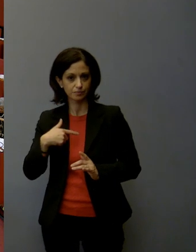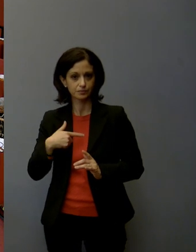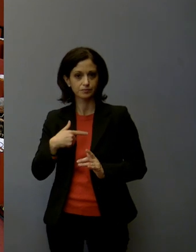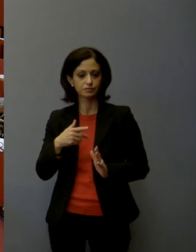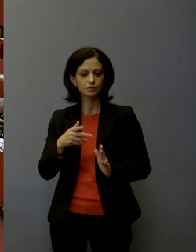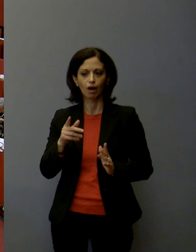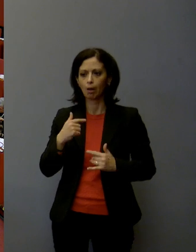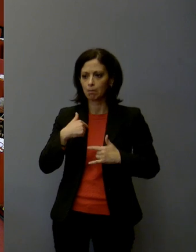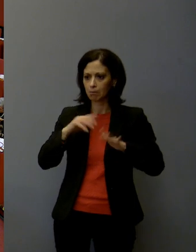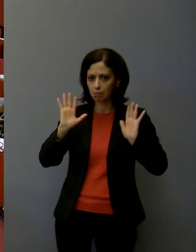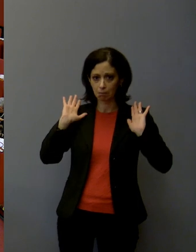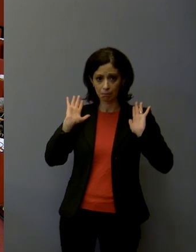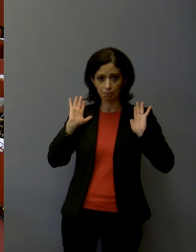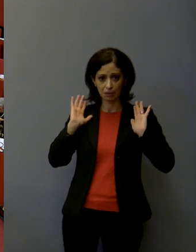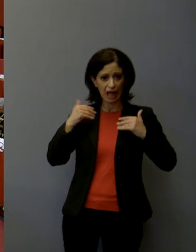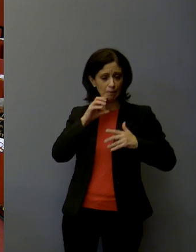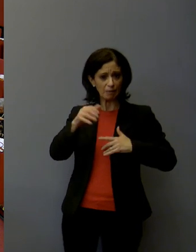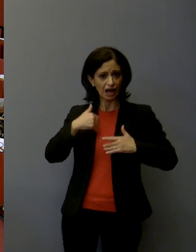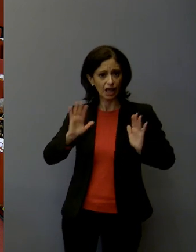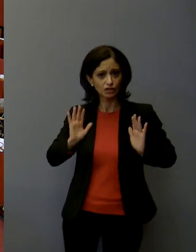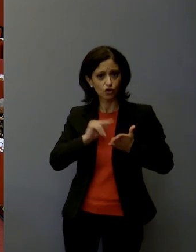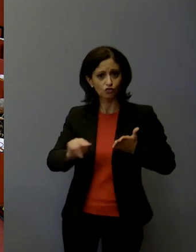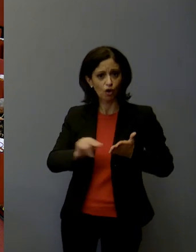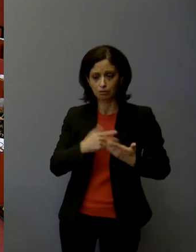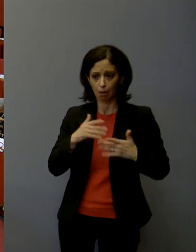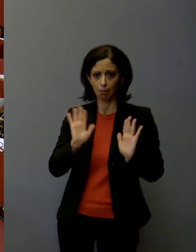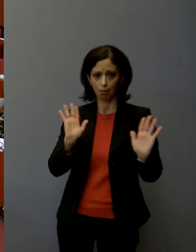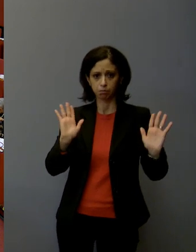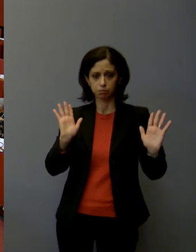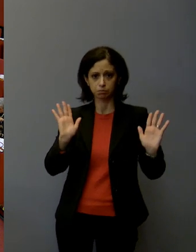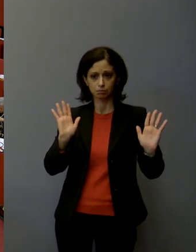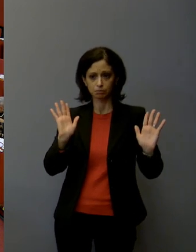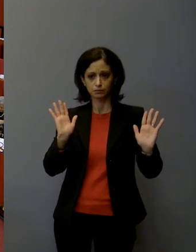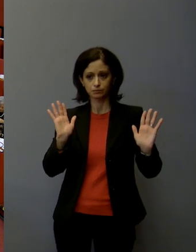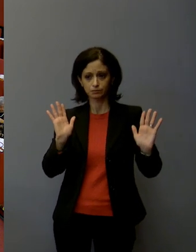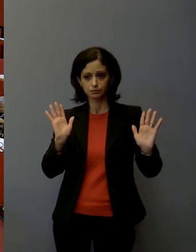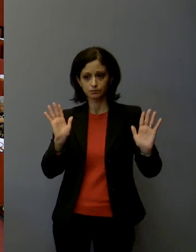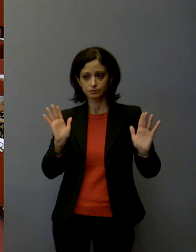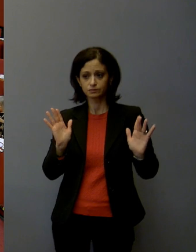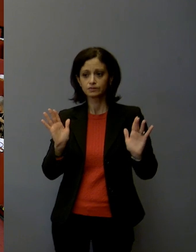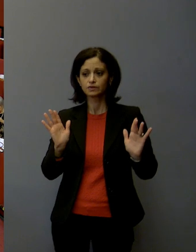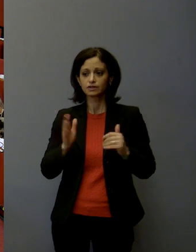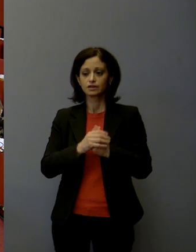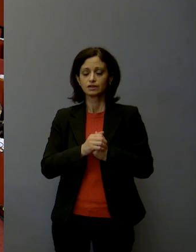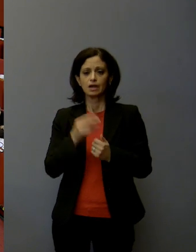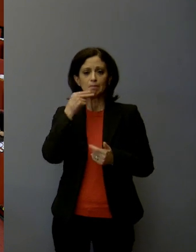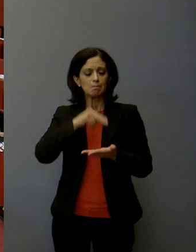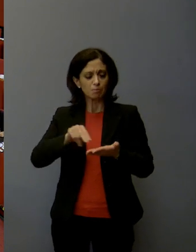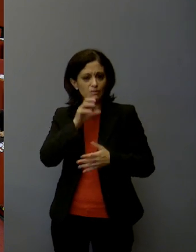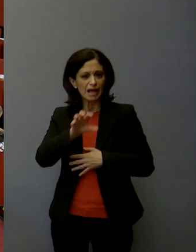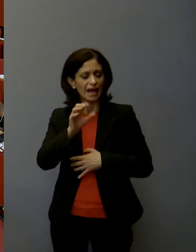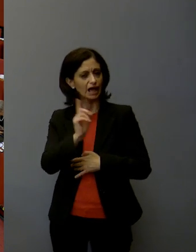no no no no no Lei è assolutamente io io non minaccio Io non mi nascondo io non minaccio il voto Io metto